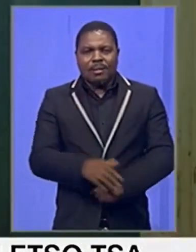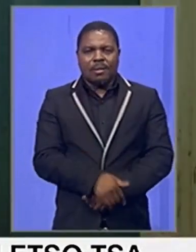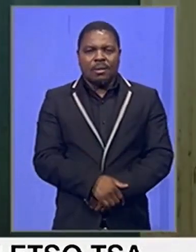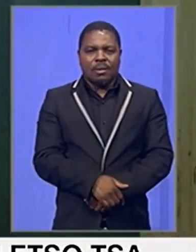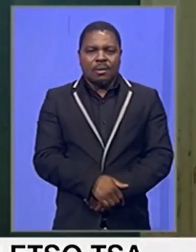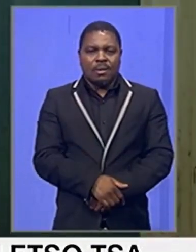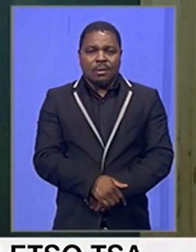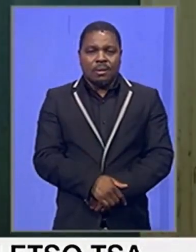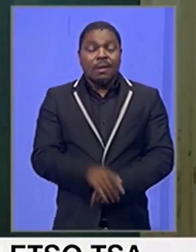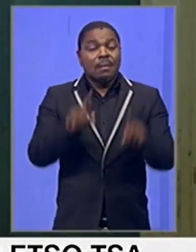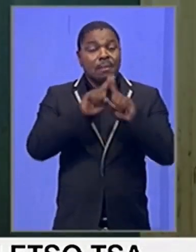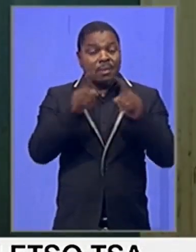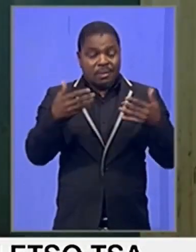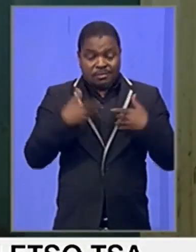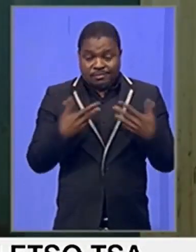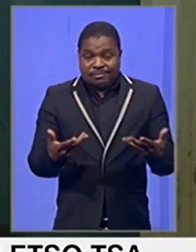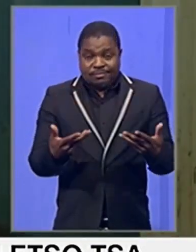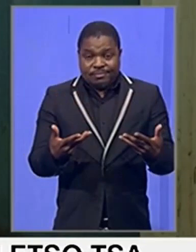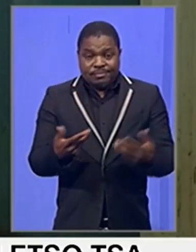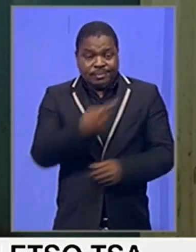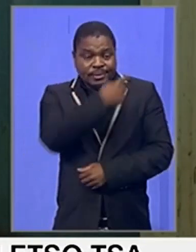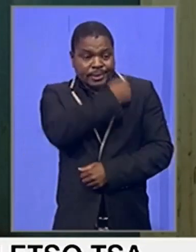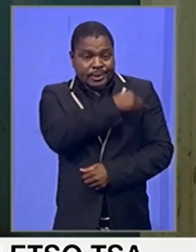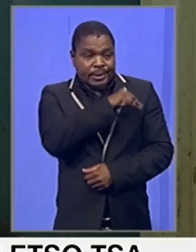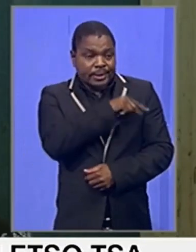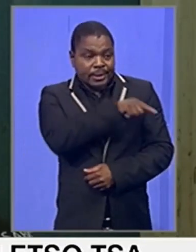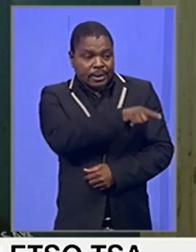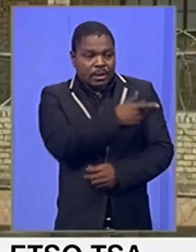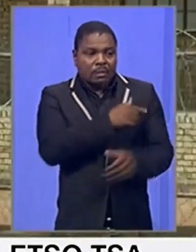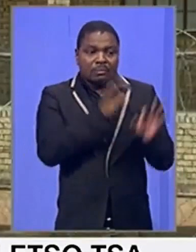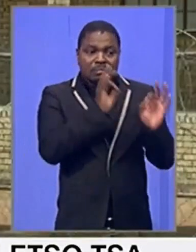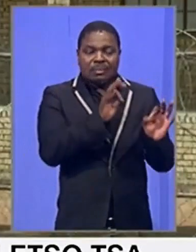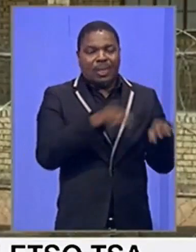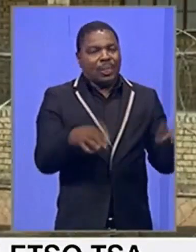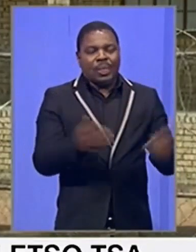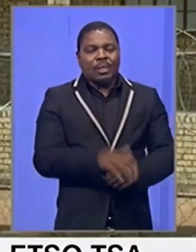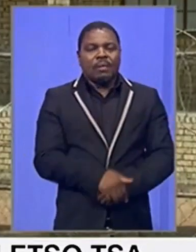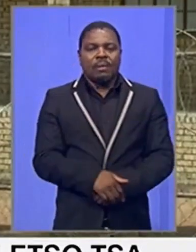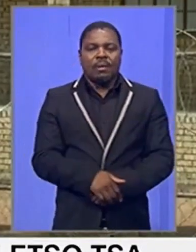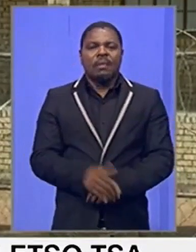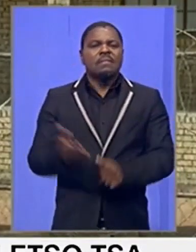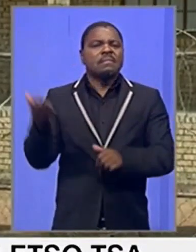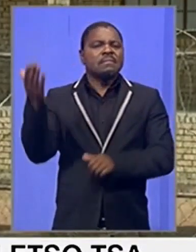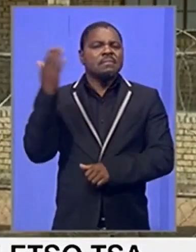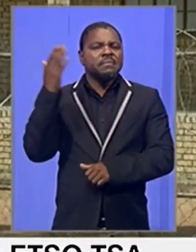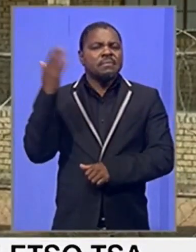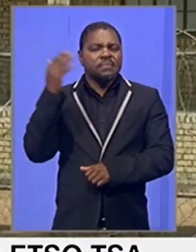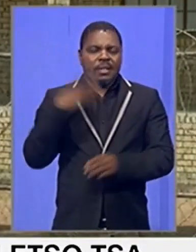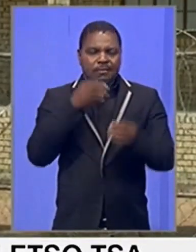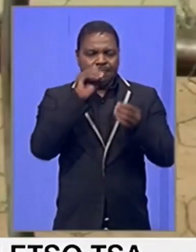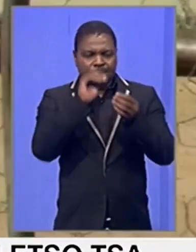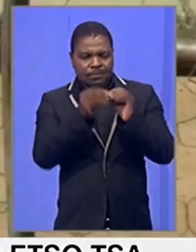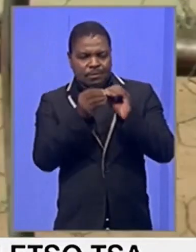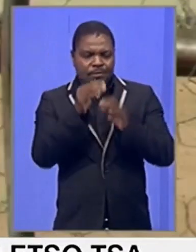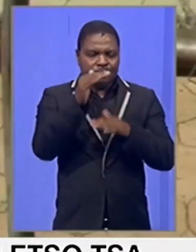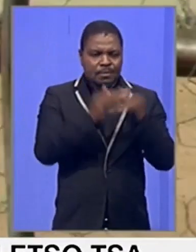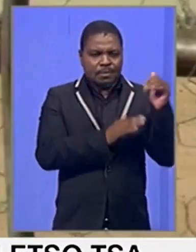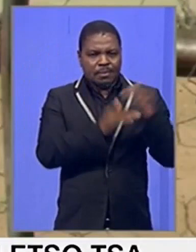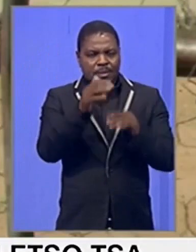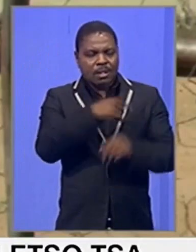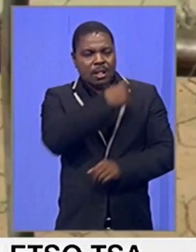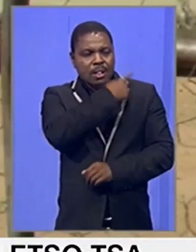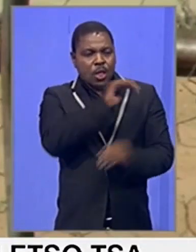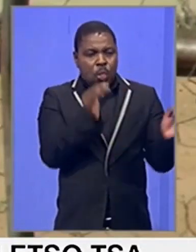mo go rona tleliniki ga ena bodulo jo bo siameng. Fa go ne go simololwa go baakangwa kago ya